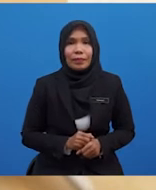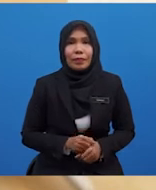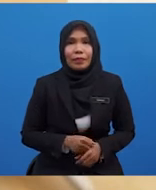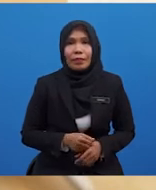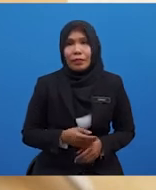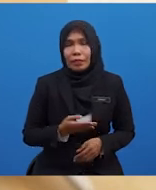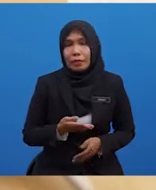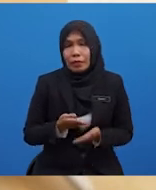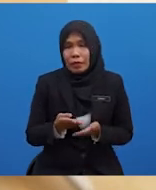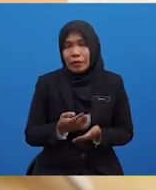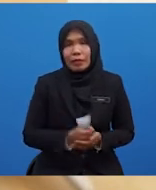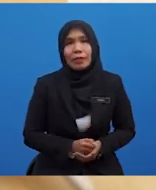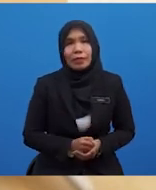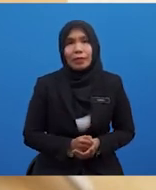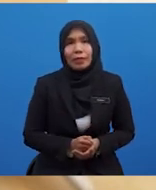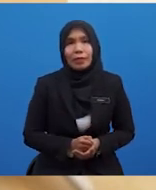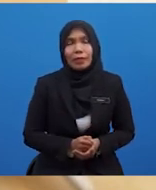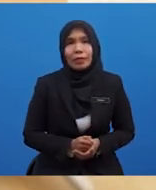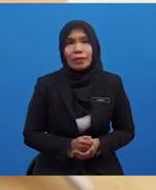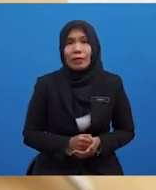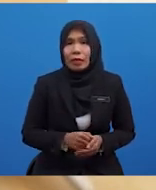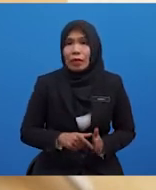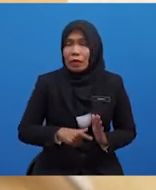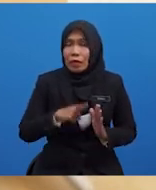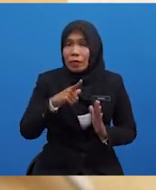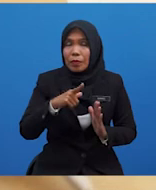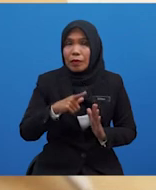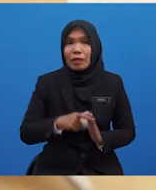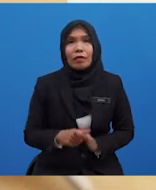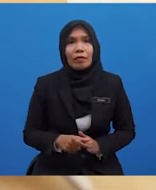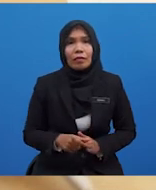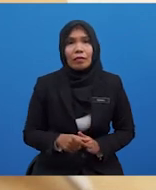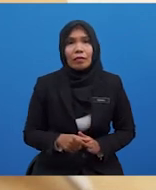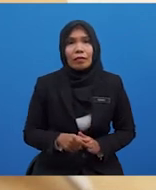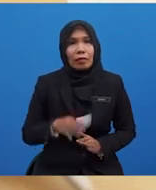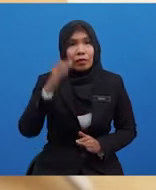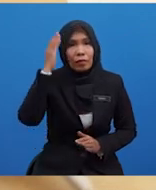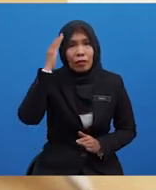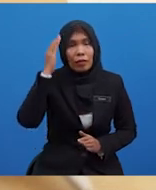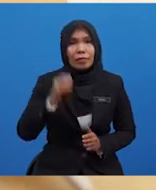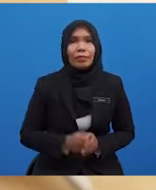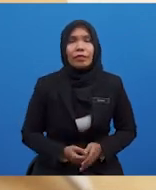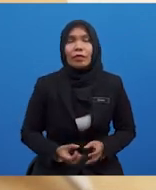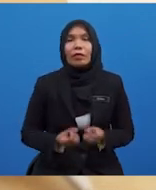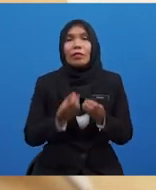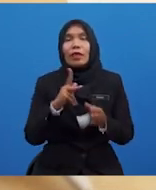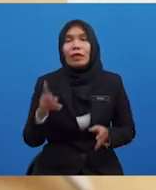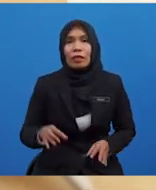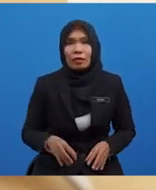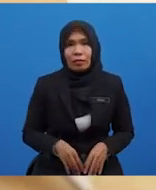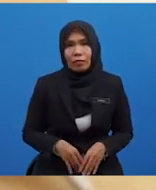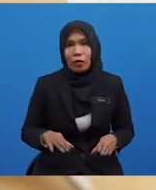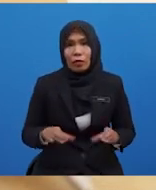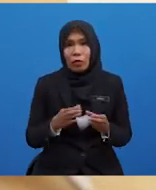Bagi memantapkan lagi penguasaan kamu untuk bentuk soalan seperti ini, banyakkan buat